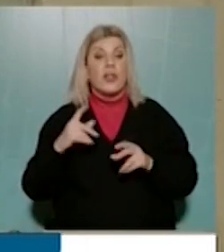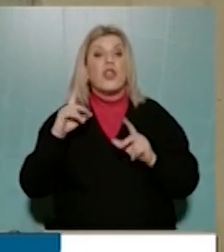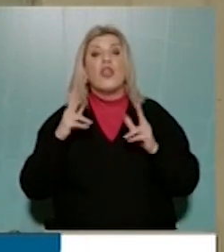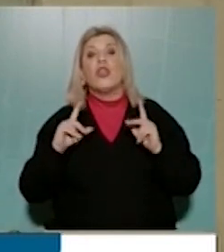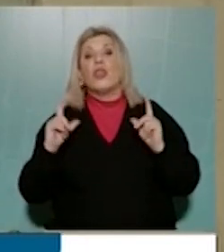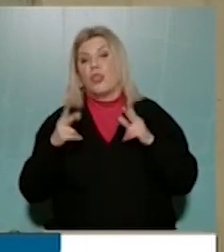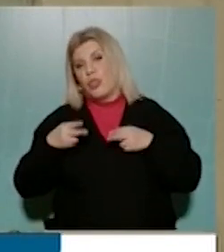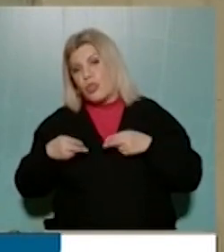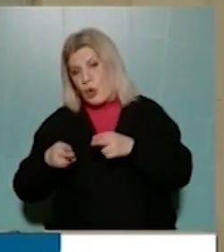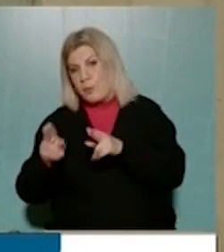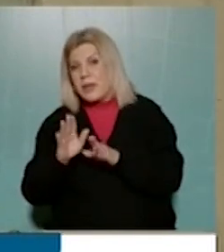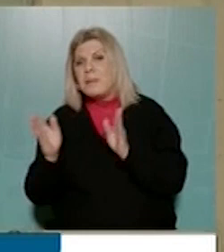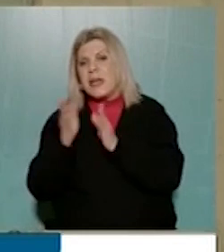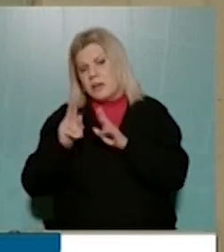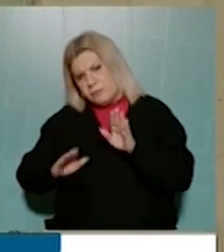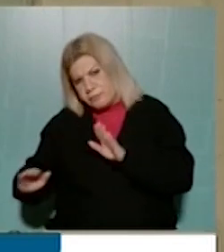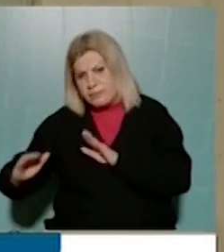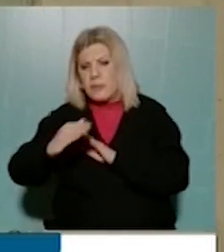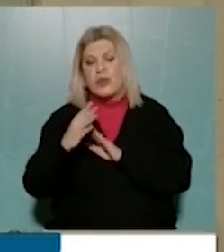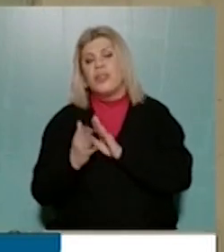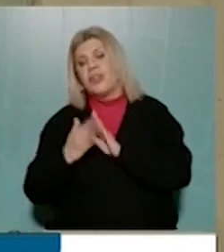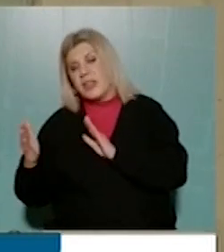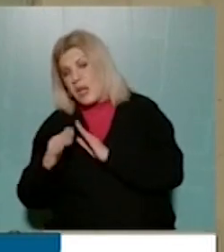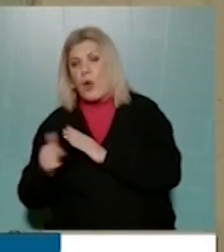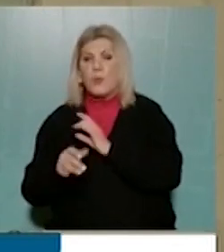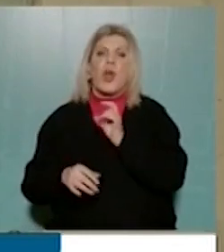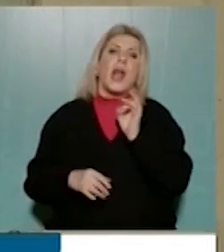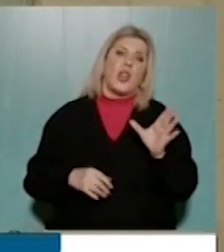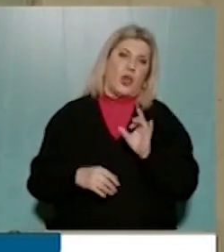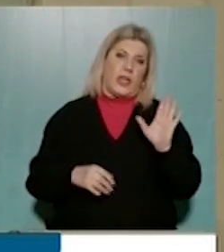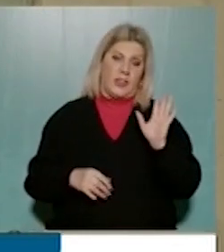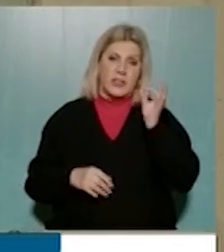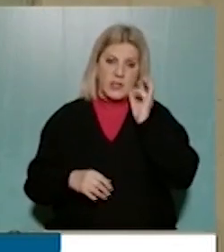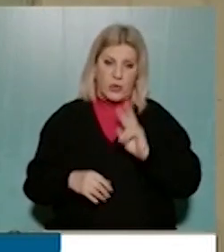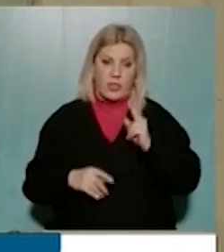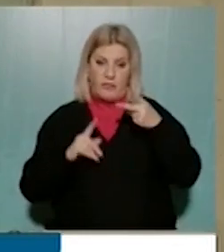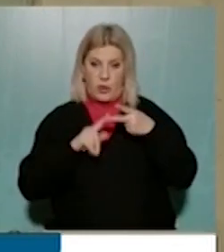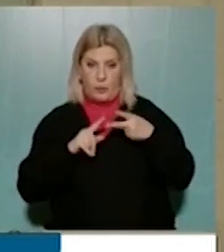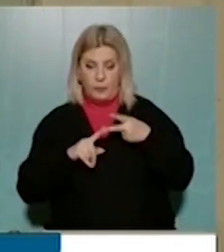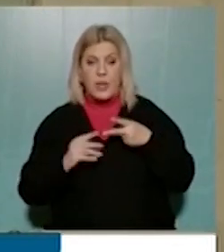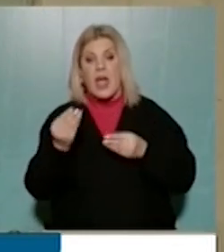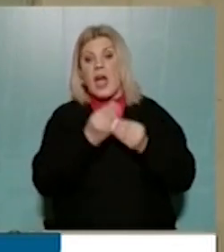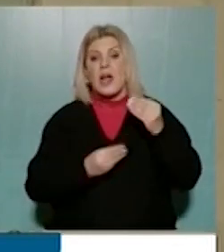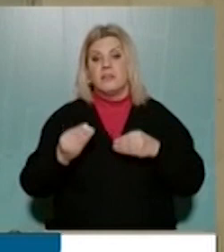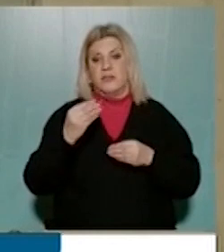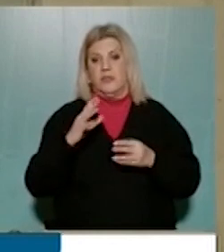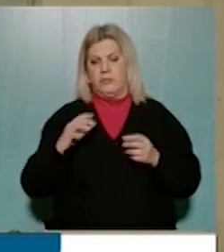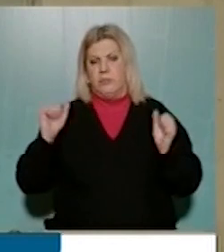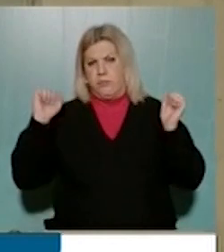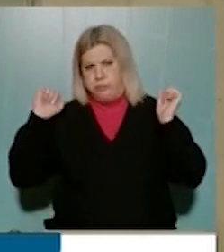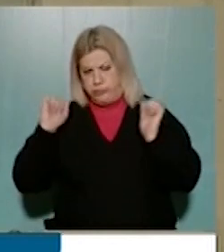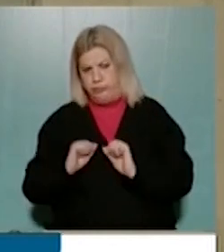υπάρχουν για διέλευση του εκαβ και προς τα δυτικά δεν είναι μόνο προς τα ανατολικά δεύτερο κομμάτι αυξημένος κυκλοφοριακός